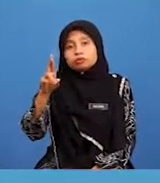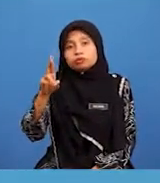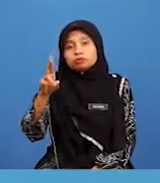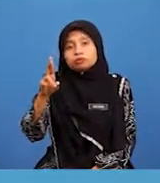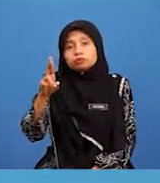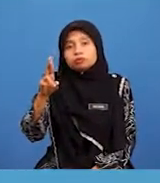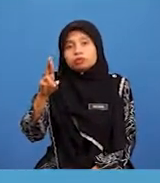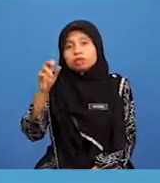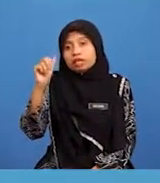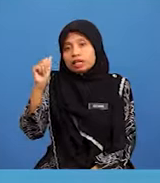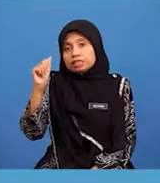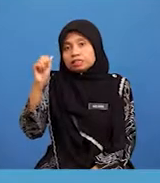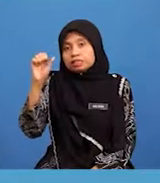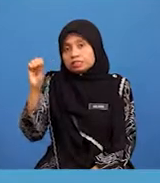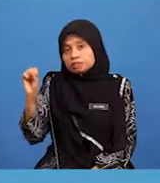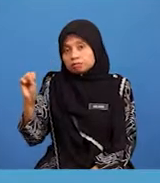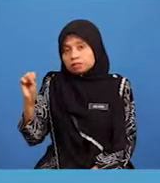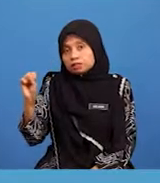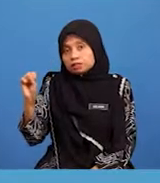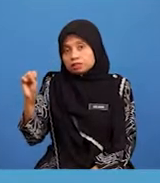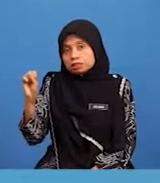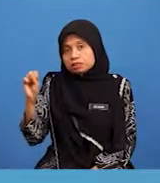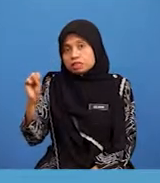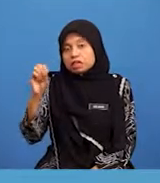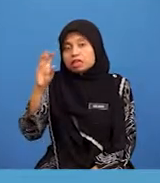RM70,000. Aset semasa, kita ada inventory akhir